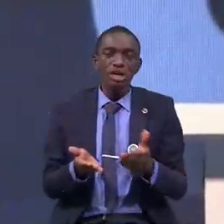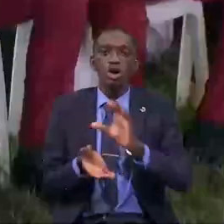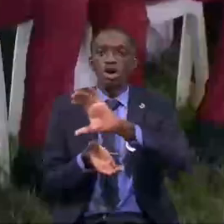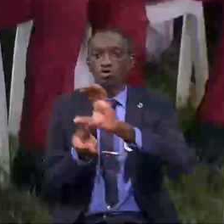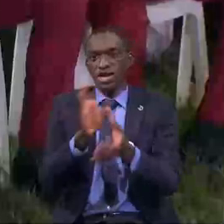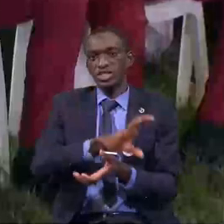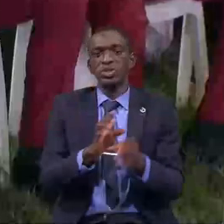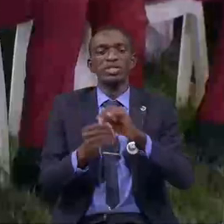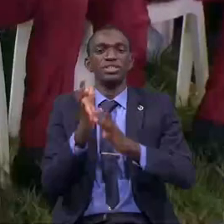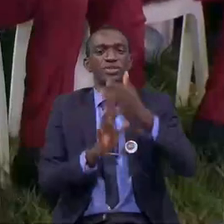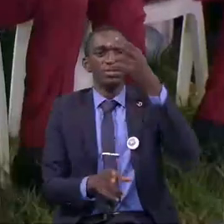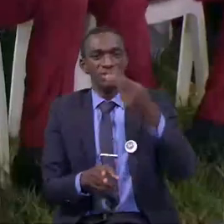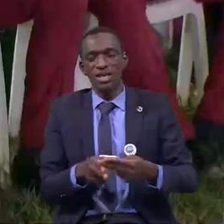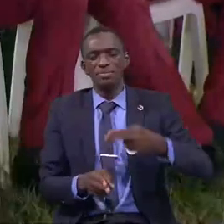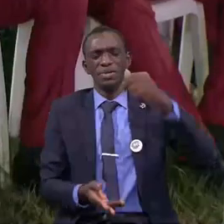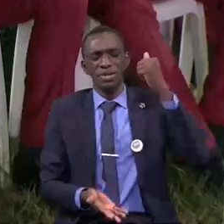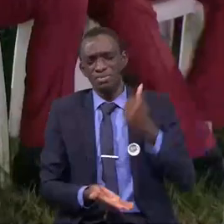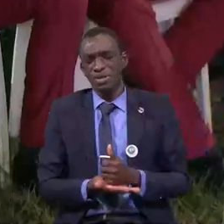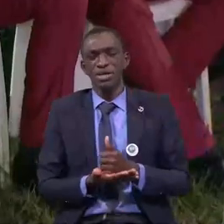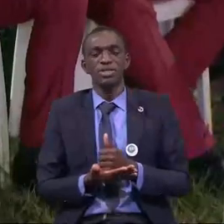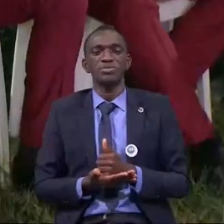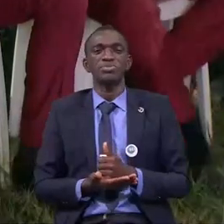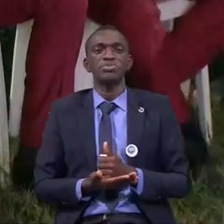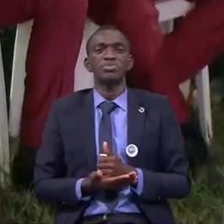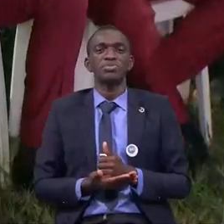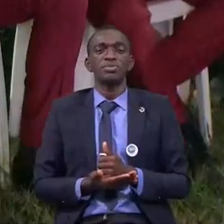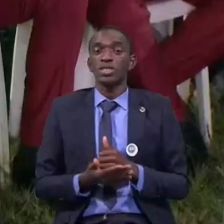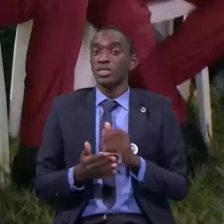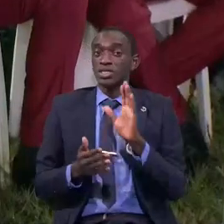Ta confession apportera la conversion.